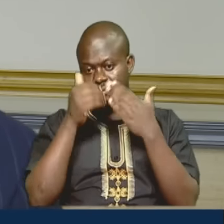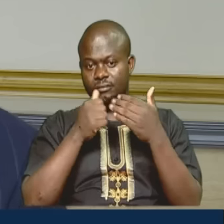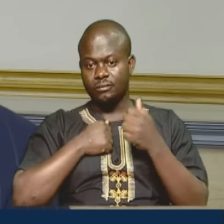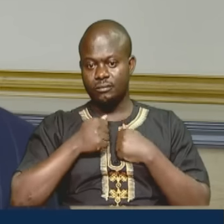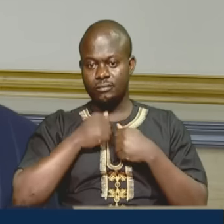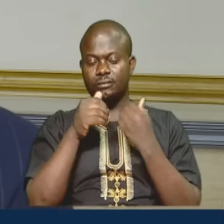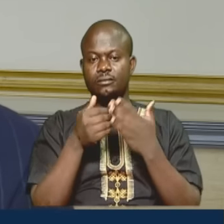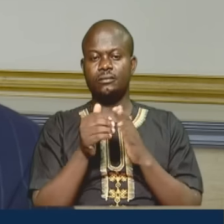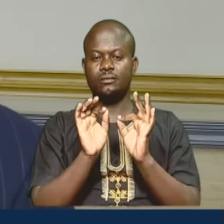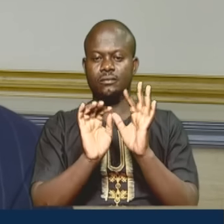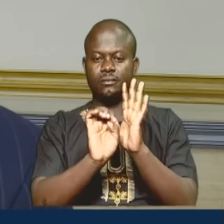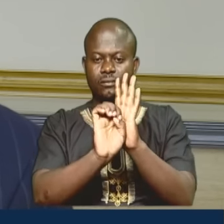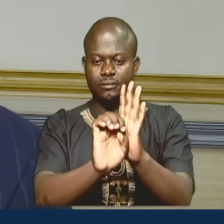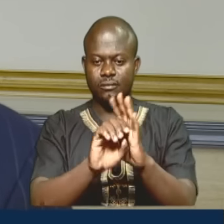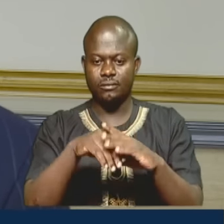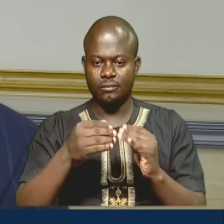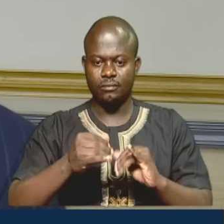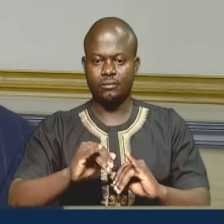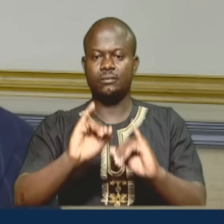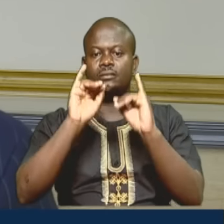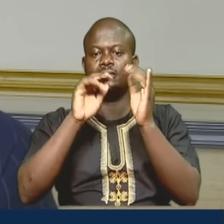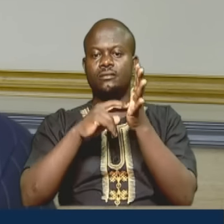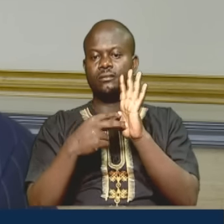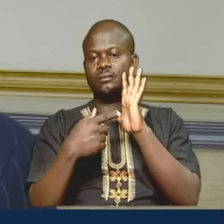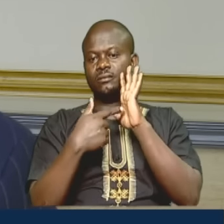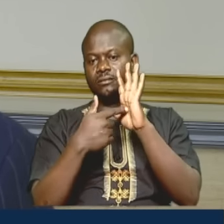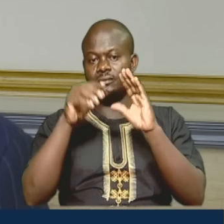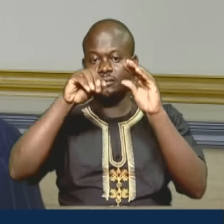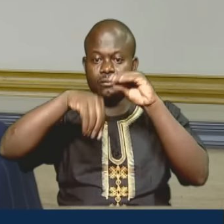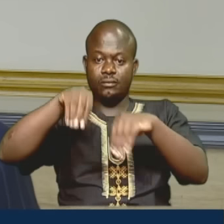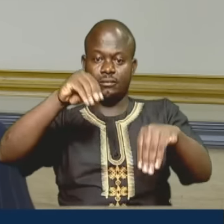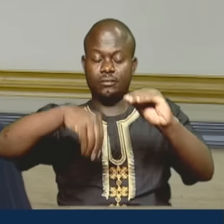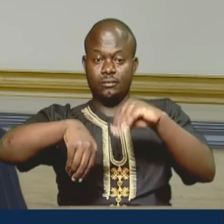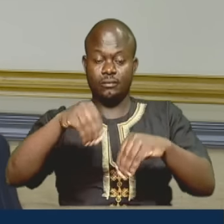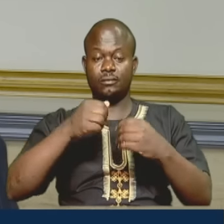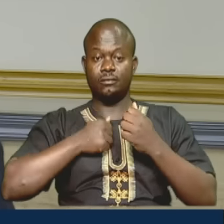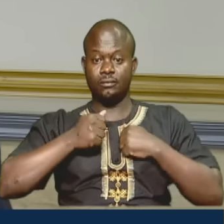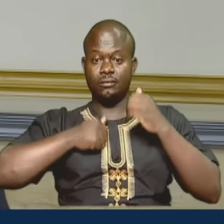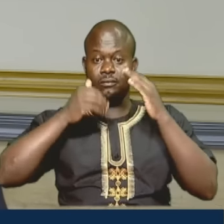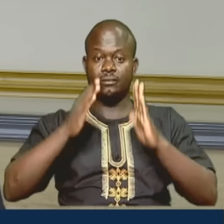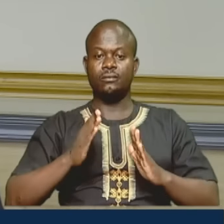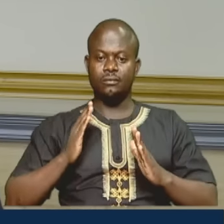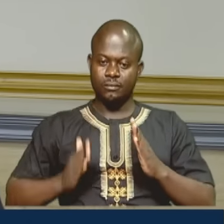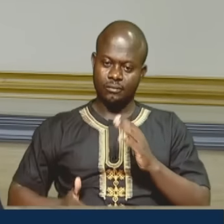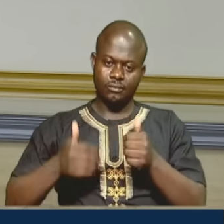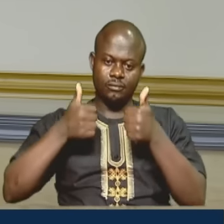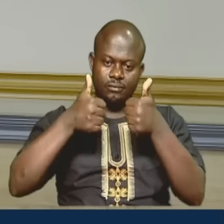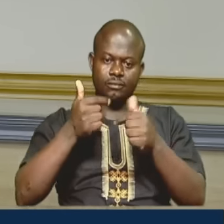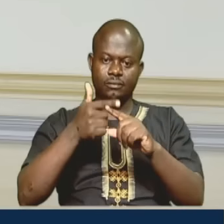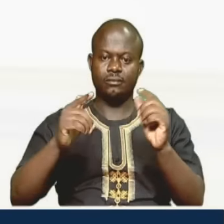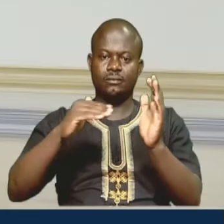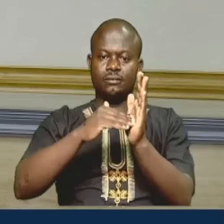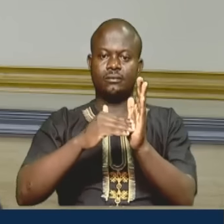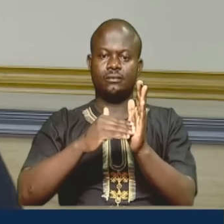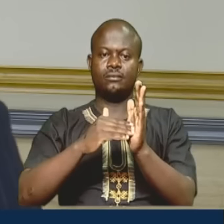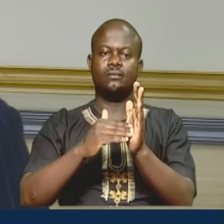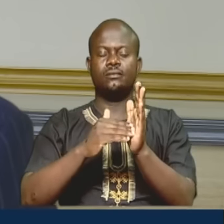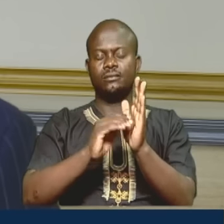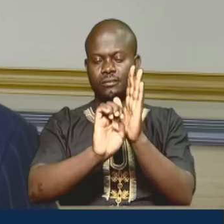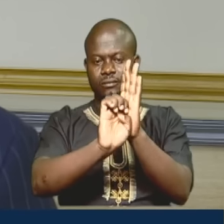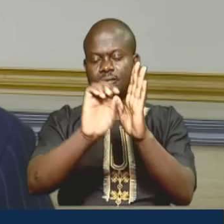ni indashyikirwa mu gushyira mu bikorwa imishinga igaragaza umusaruro. U Rwanda rwitwara neza kandi ni urugero ku bindi